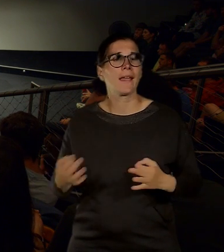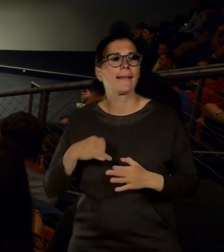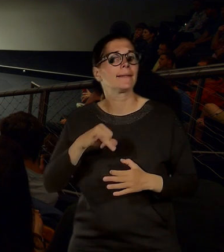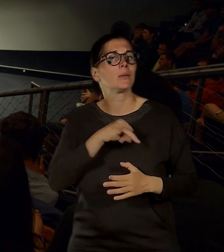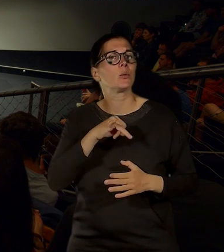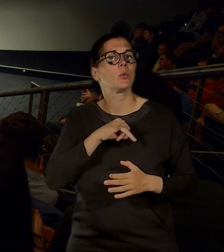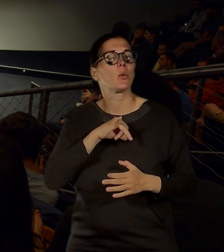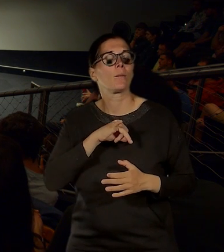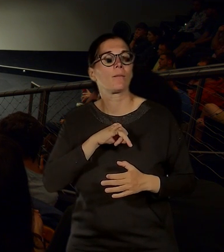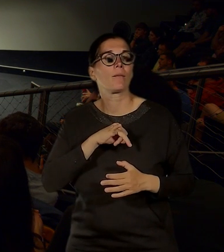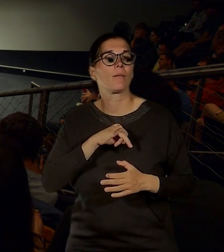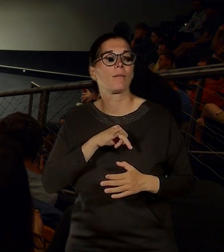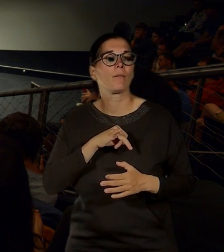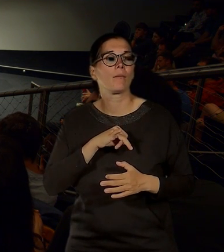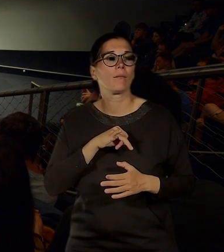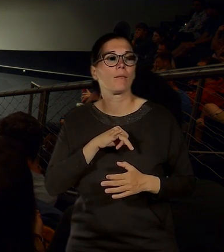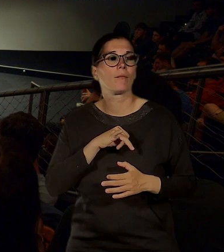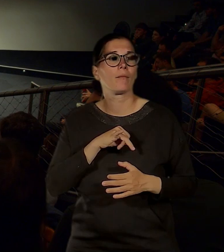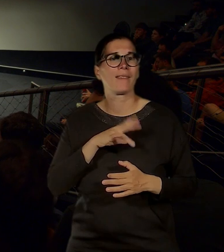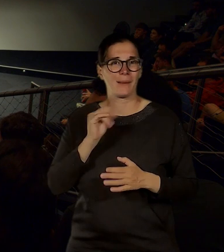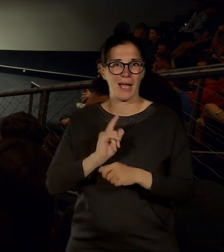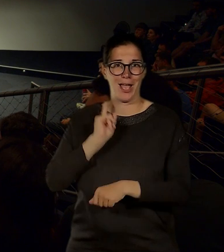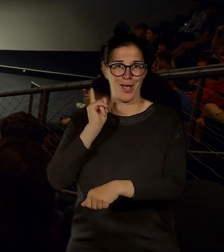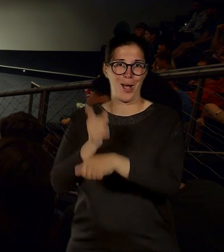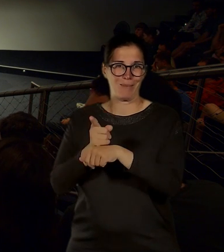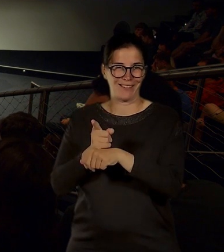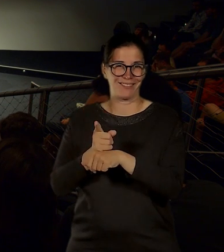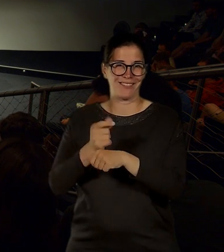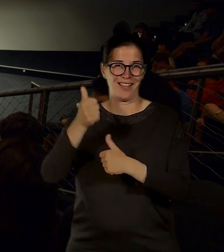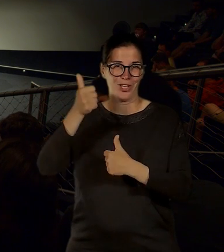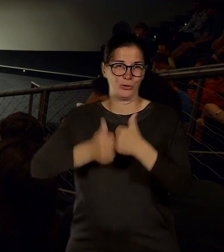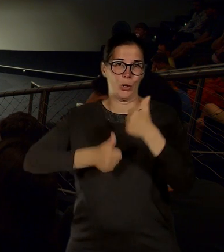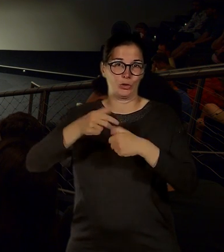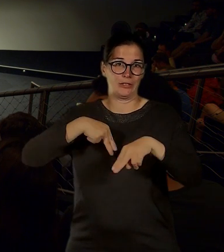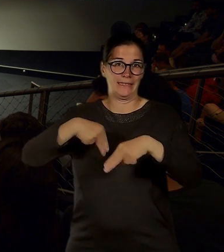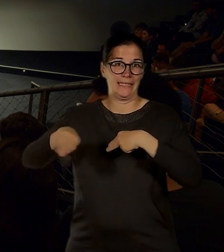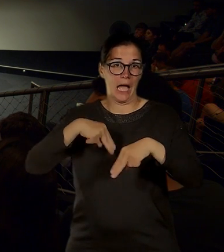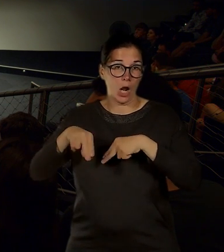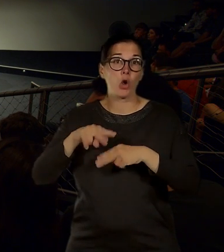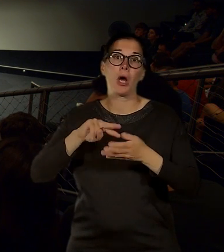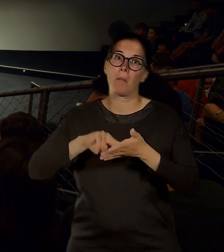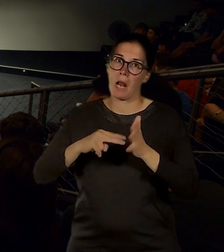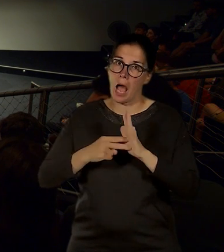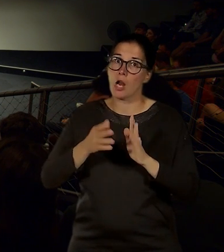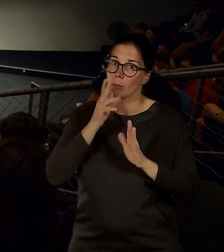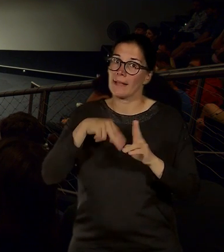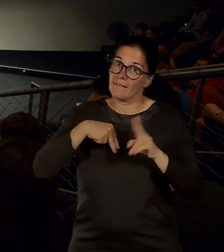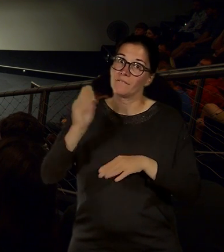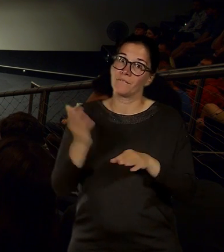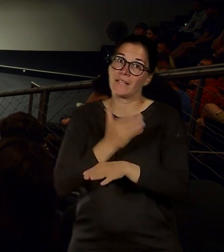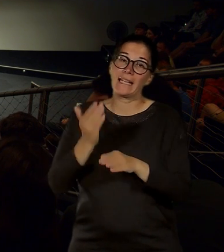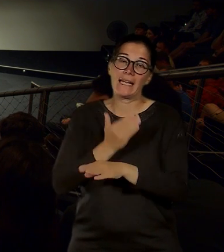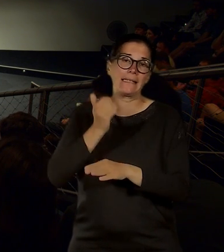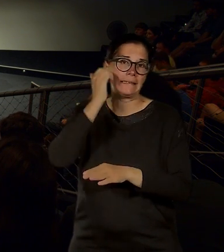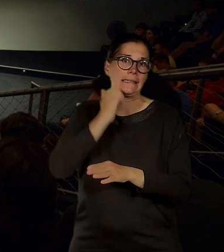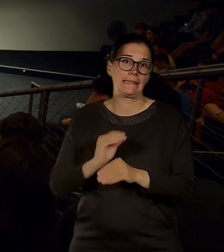je, že v tom zadání toho soutěžního dialogu se počítá se zvýšením kapacity cestujících asi o polovinu, teď